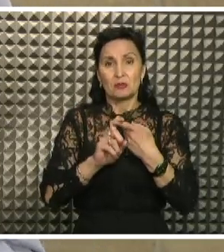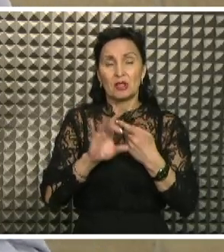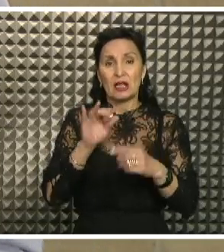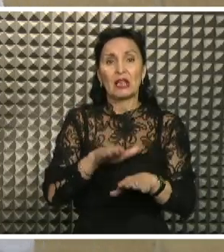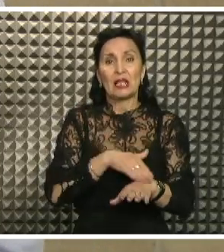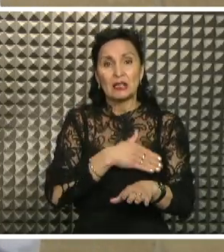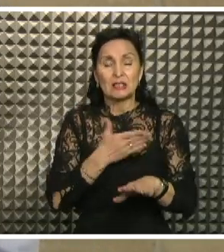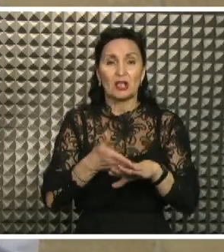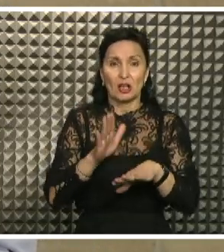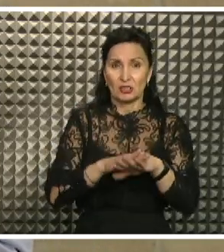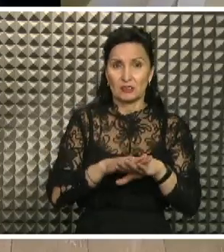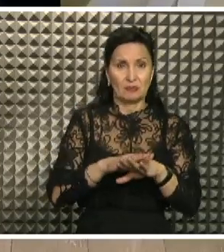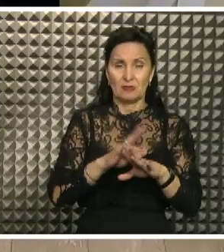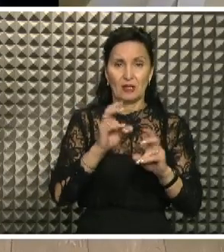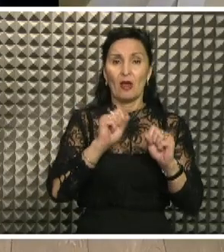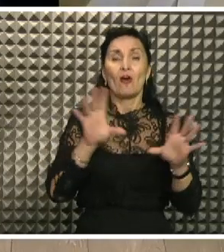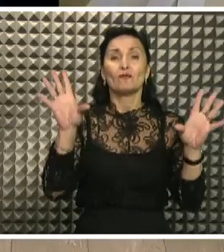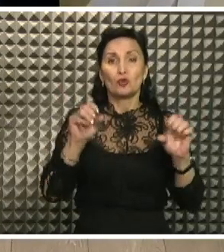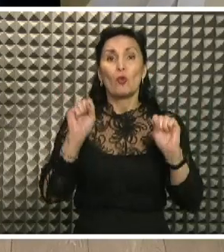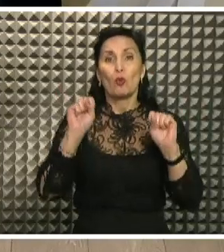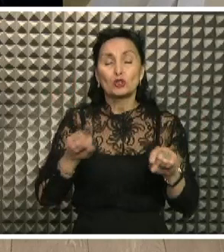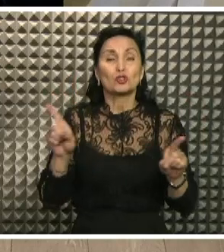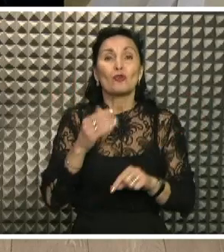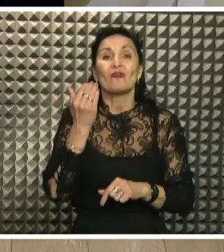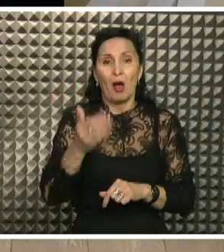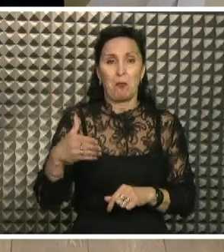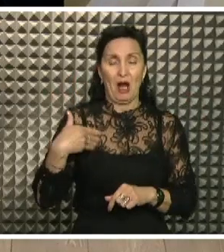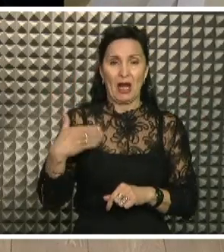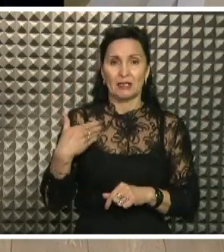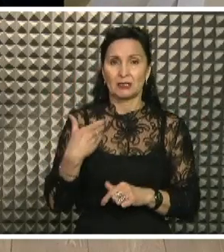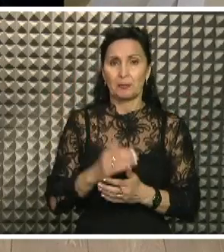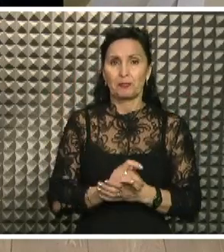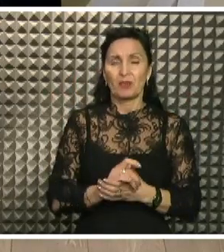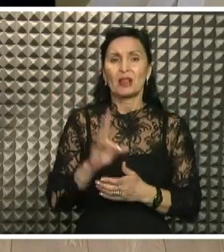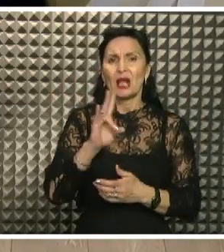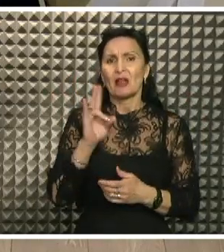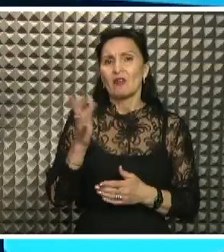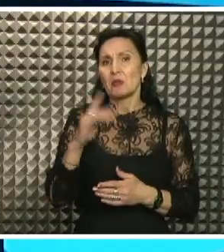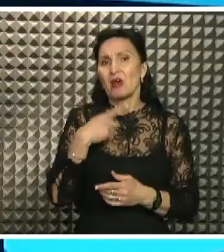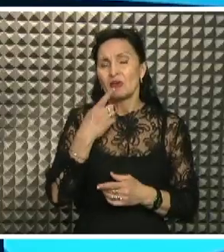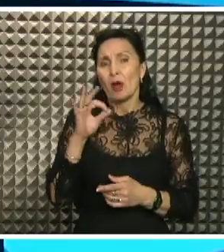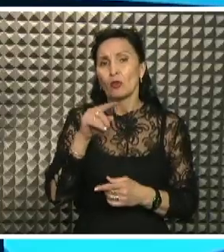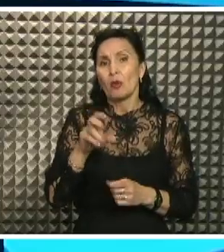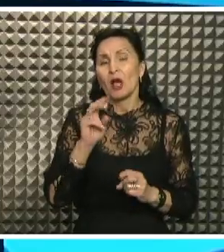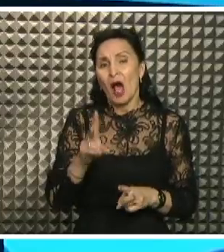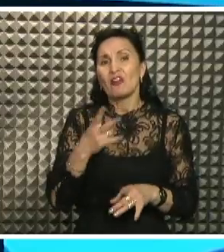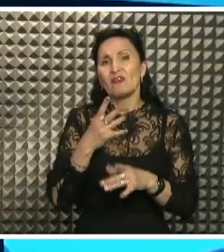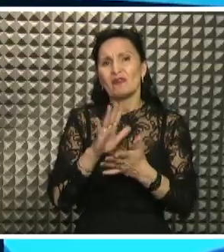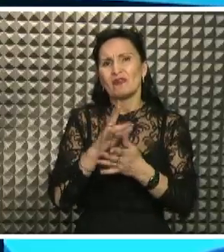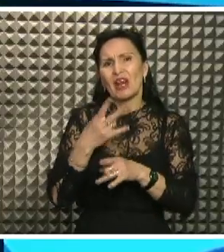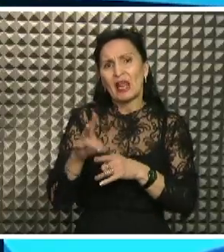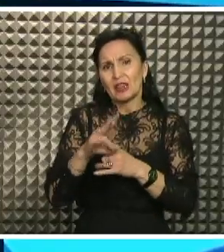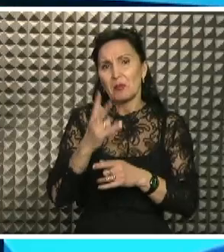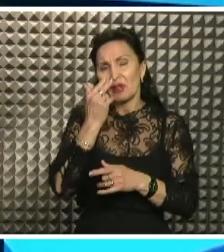длительности, ни к тяжести этому течению. Поэтому все можно, что вам полезно. Замечательно. Наталья Николаевна, давайте поговорим о том, как вредные привычки